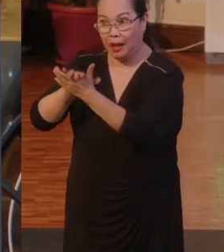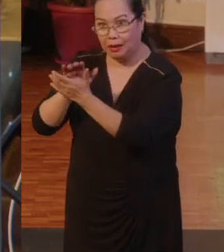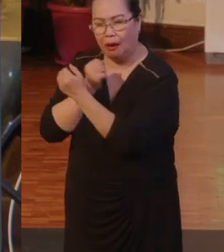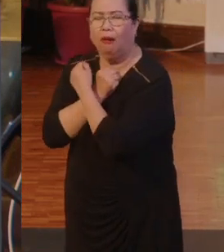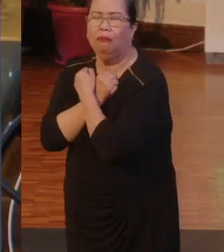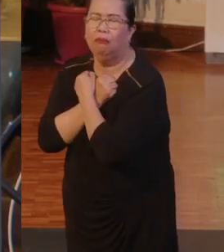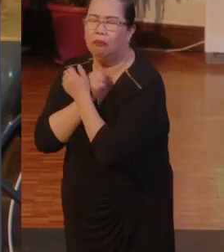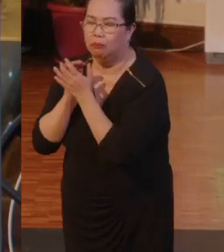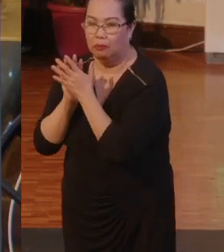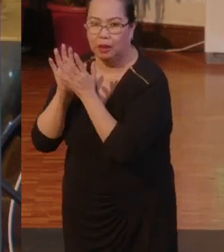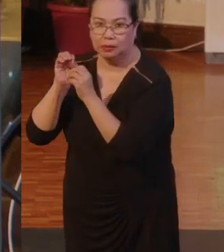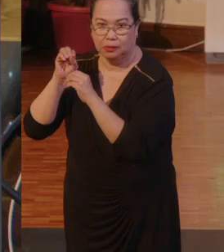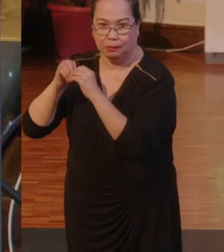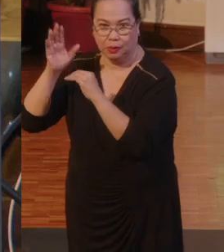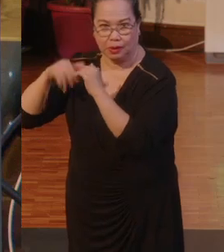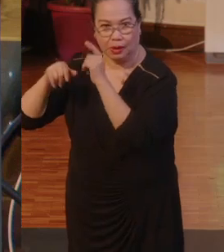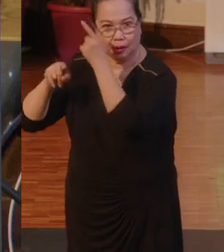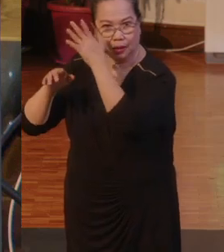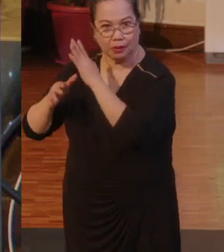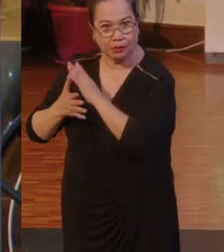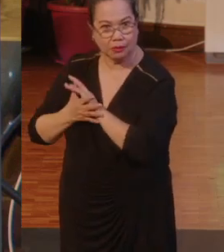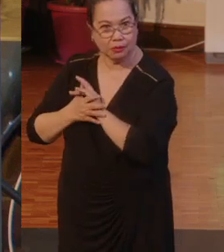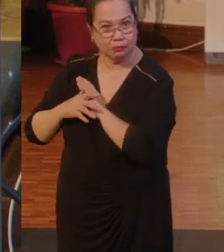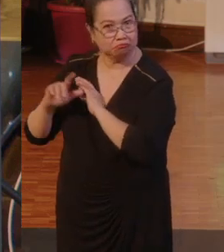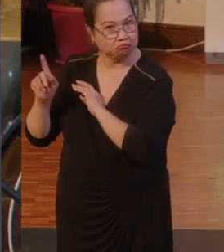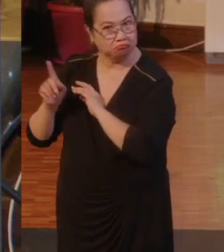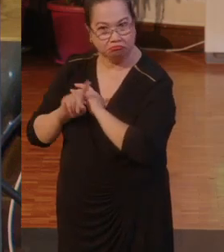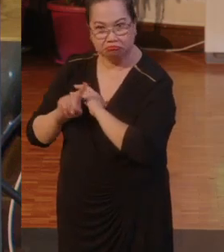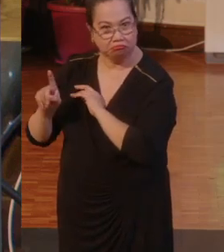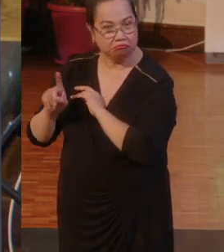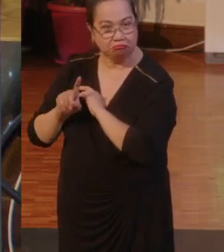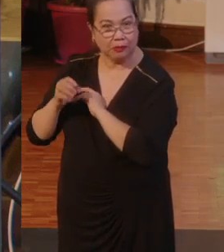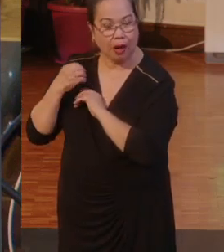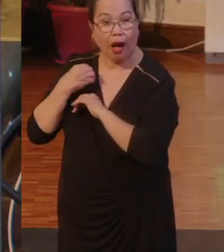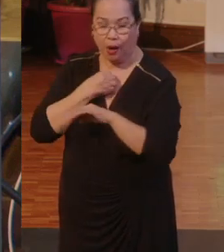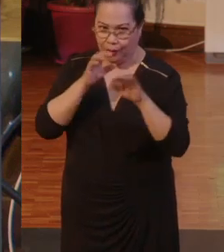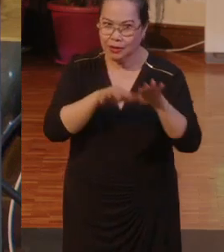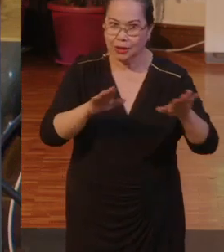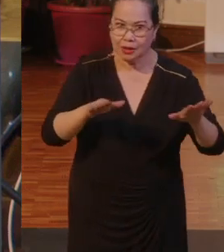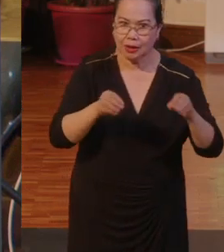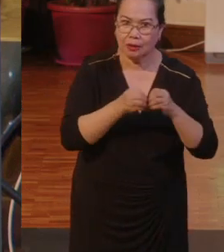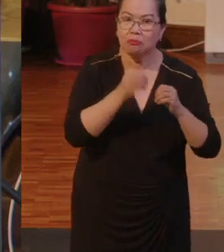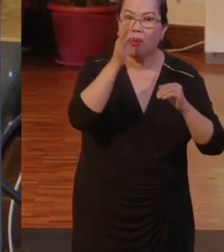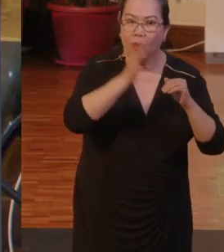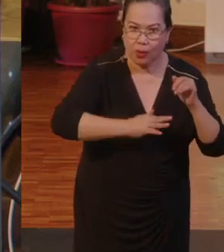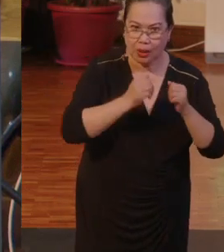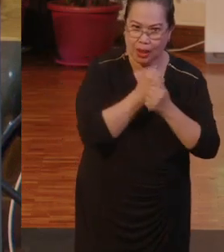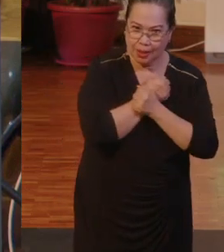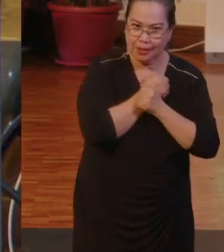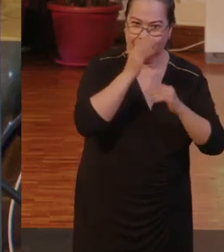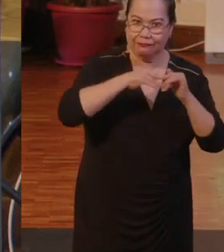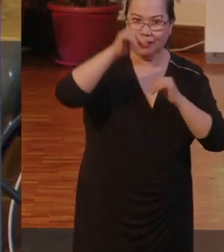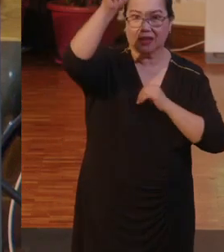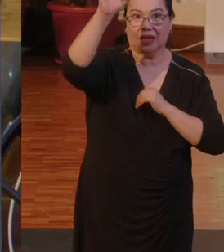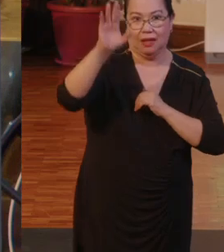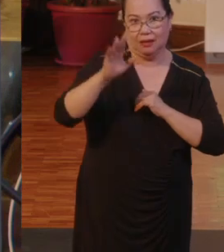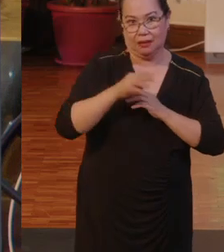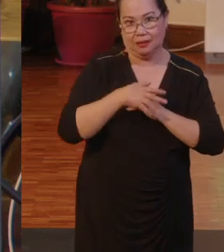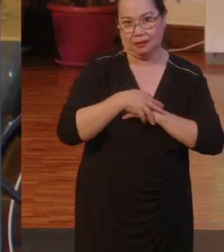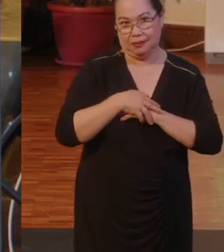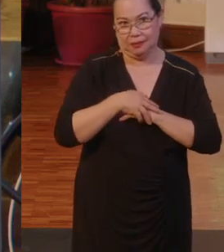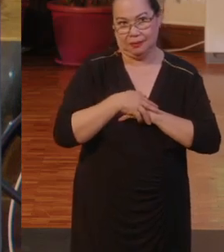than conquerors. Bakit? Sapagkat siya ang ating kaniig. Siya ang ating sanggalang. Siya